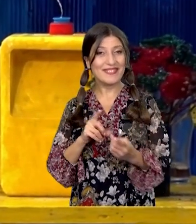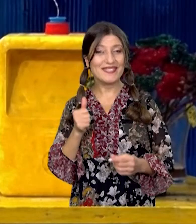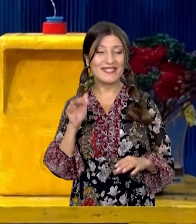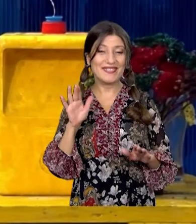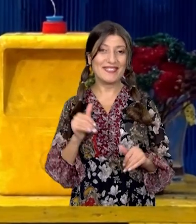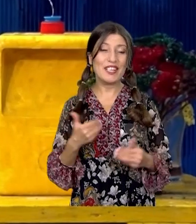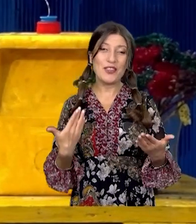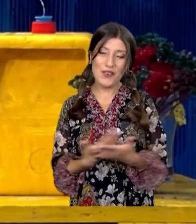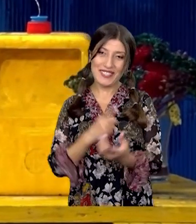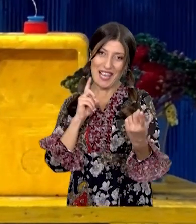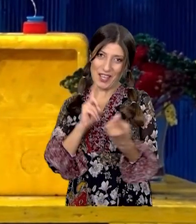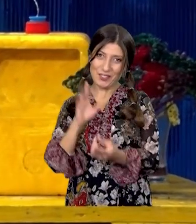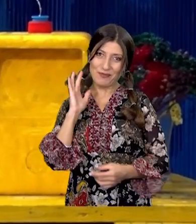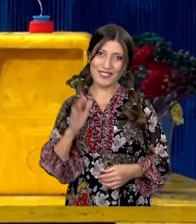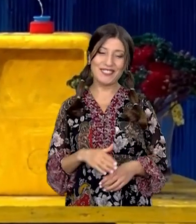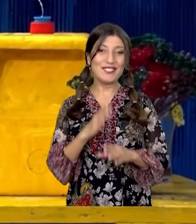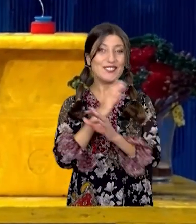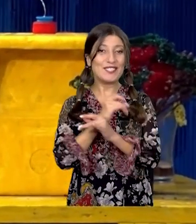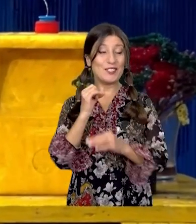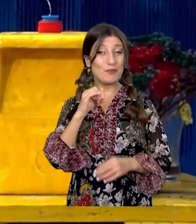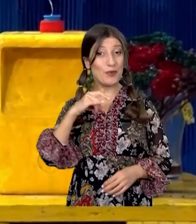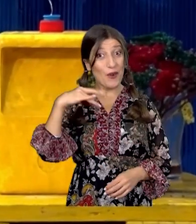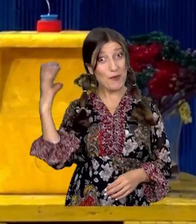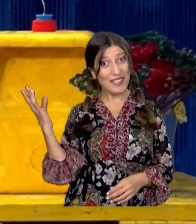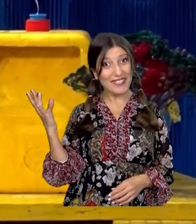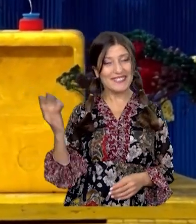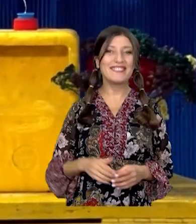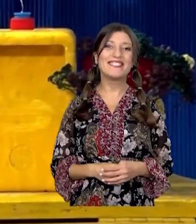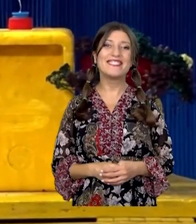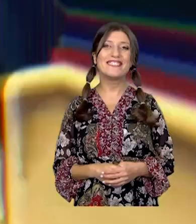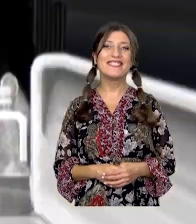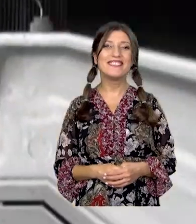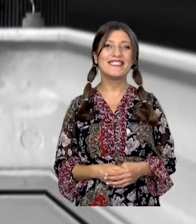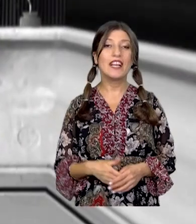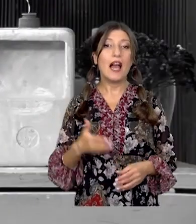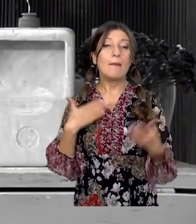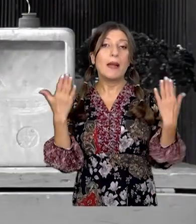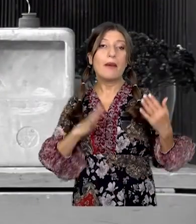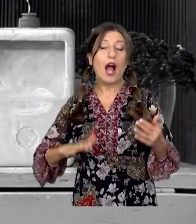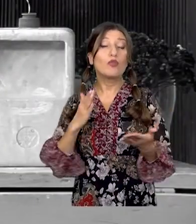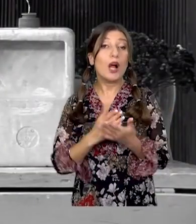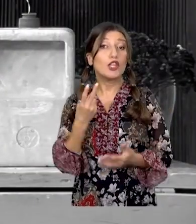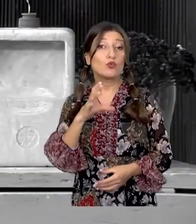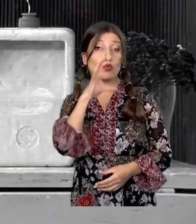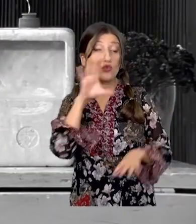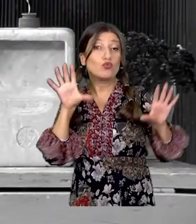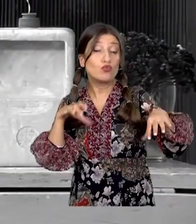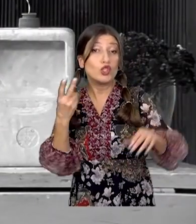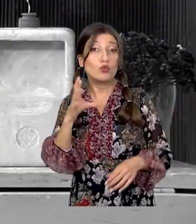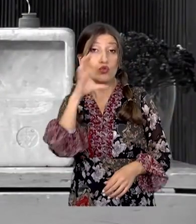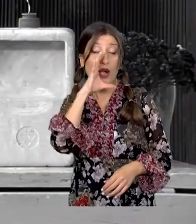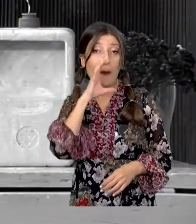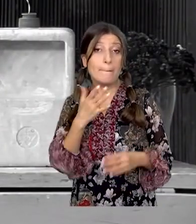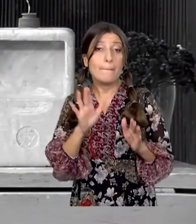լավ եղեք, նորից հանդիպելու ենք, չիկ-չինիկ, հոպլա, մեր բակում կան երկու շուն,